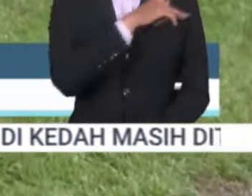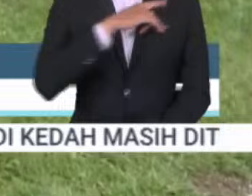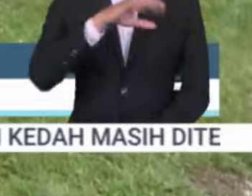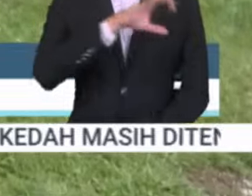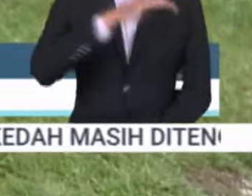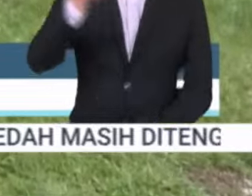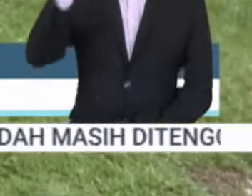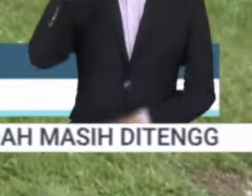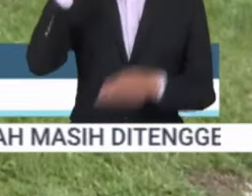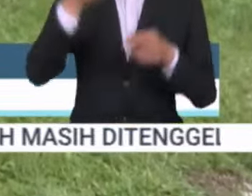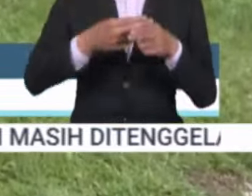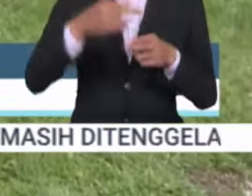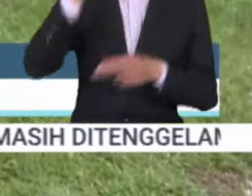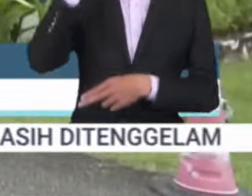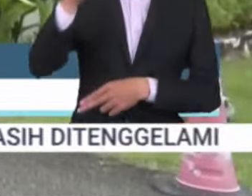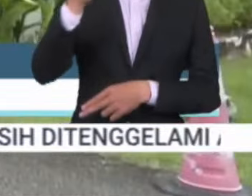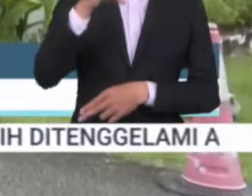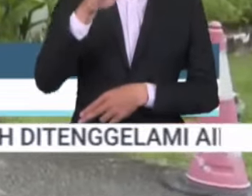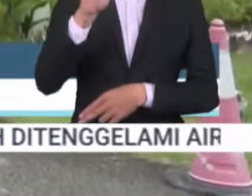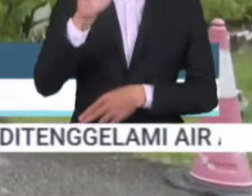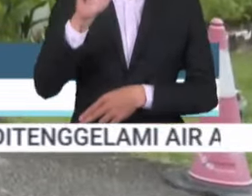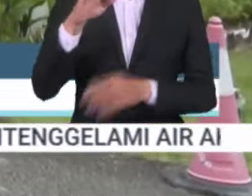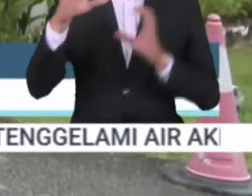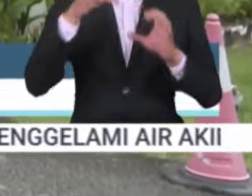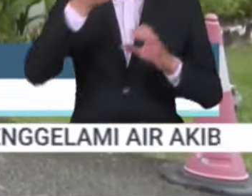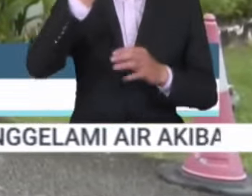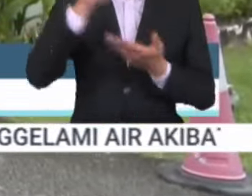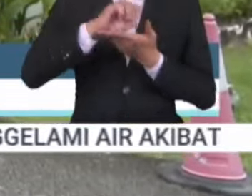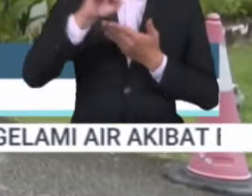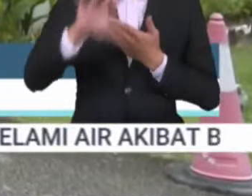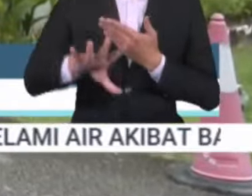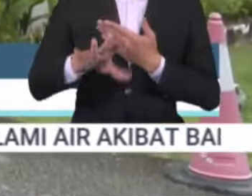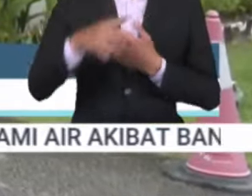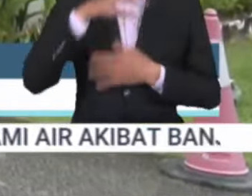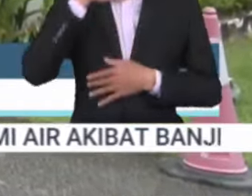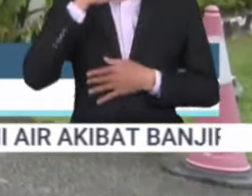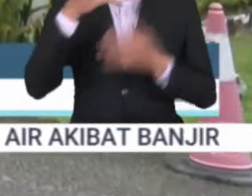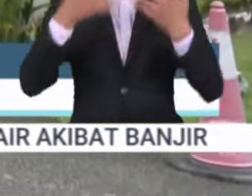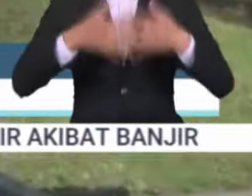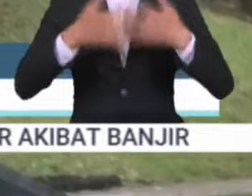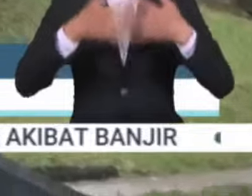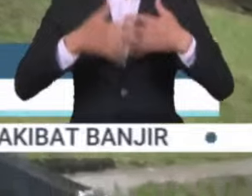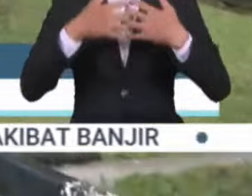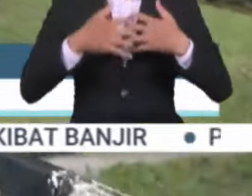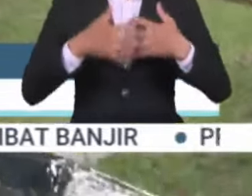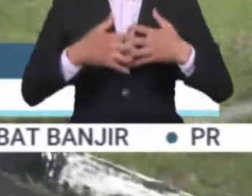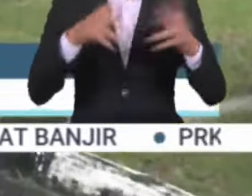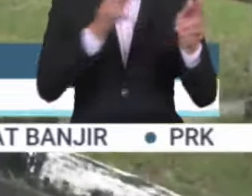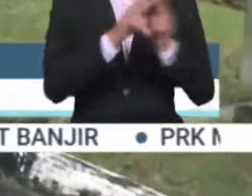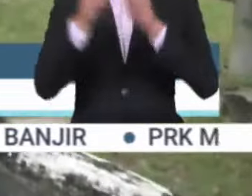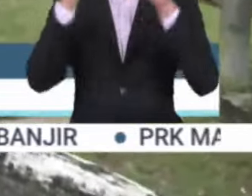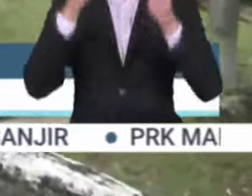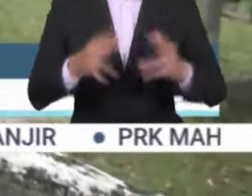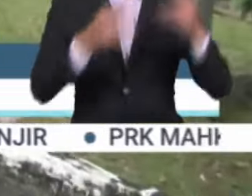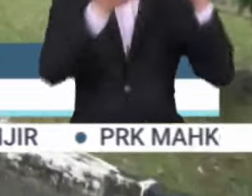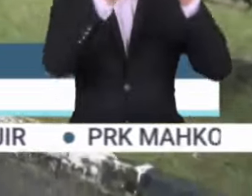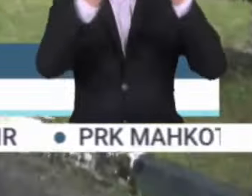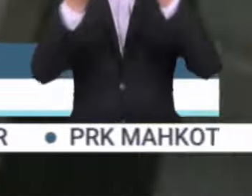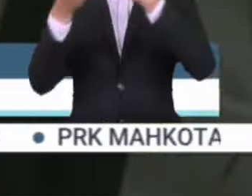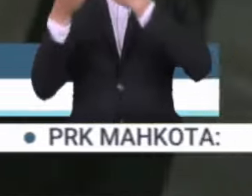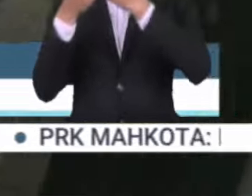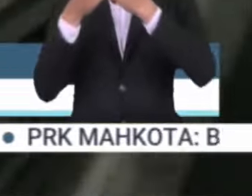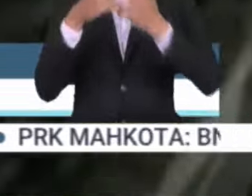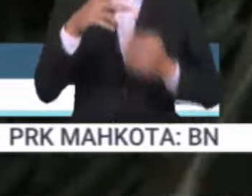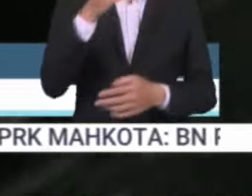Ketua Polis Johor, Dato' M. Kumar berkata ia susulan pembuangan sisa kilang di Lombong Kampung Orang Asli Pasir Intan,